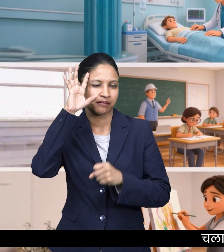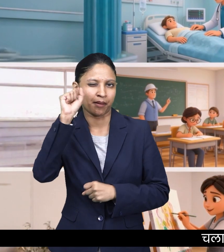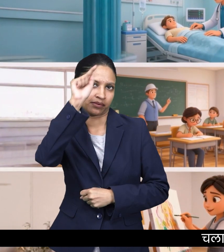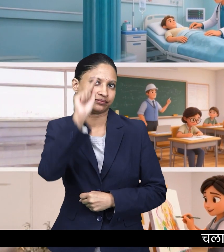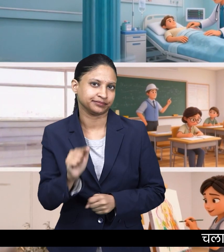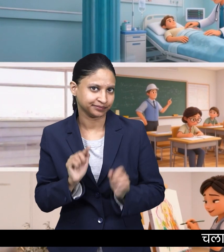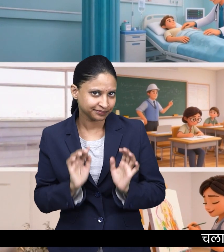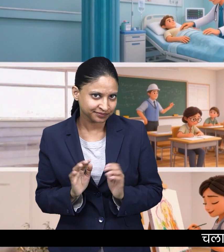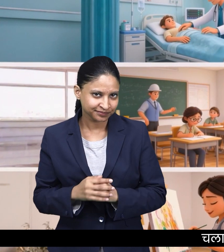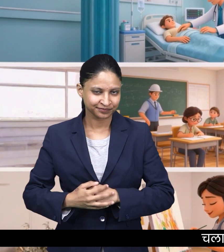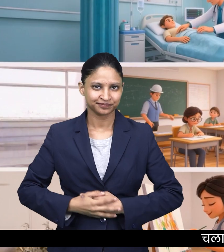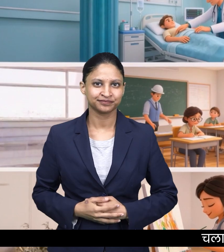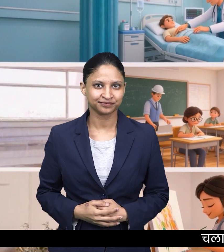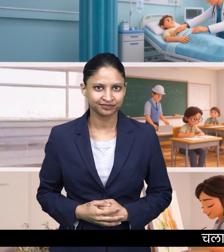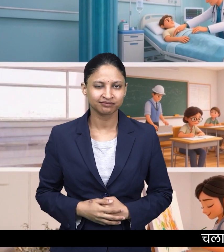चला लक्षात ठेवूया,